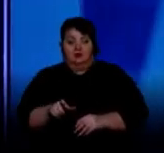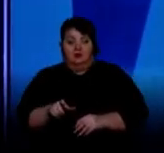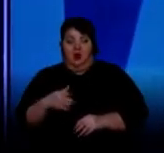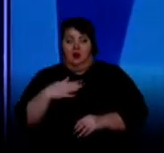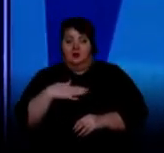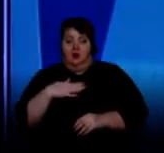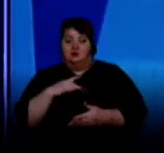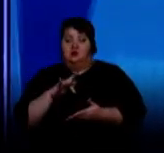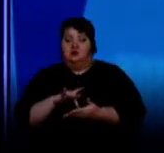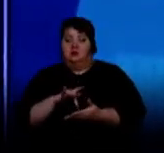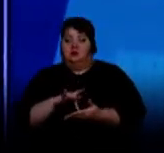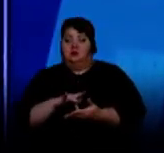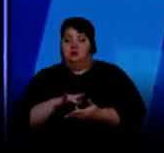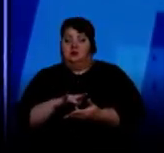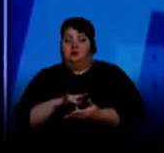нашого центру